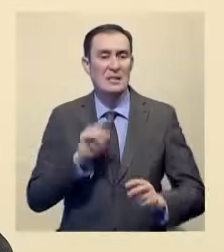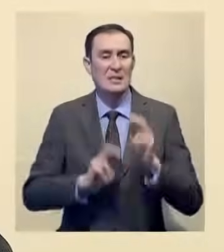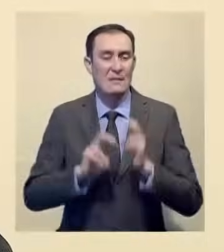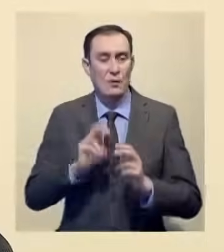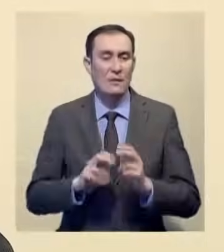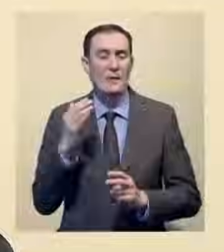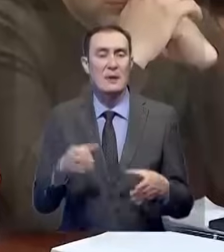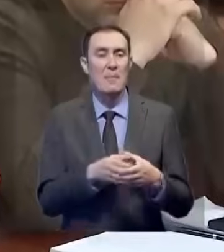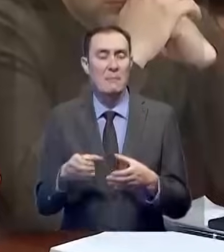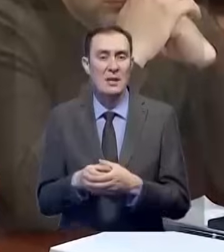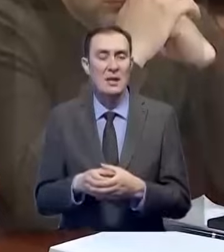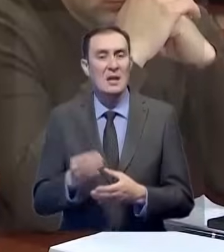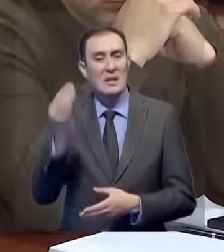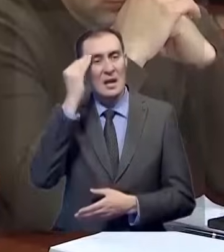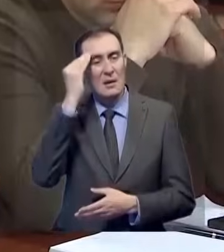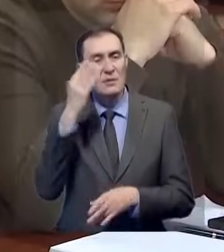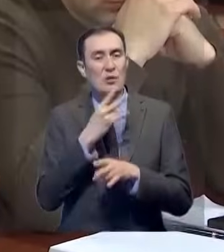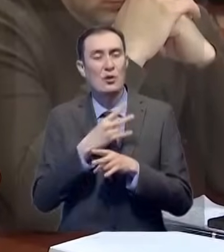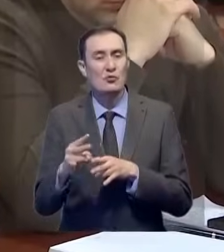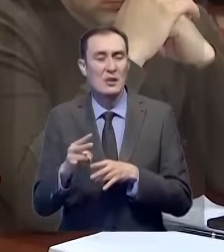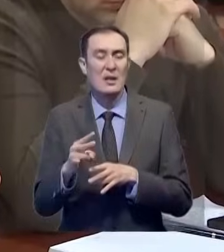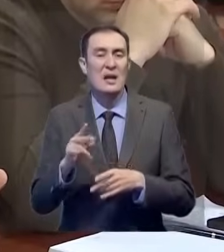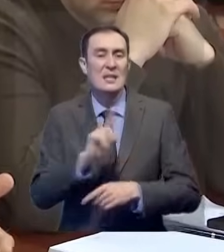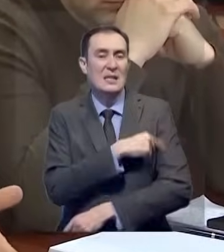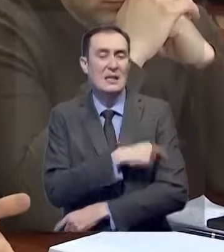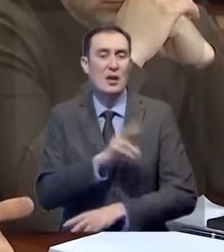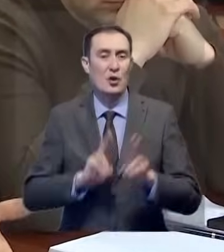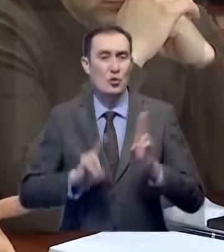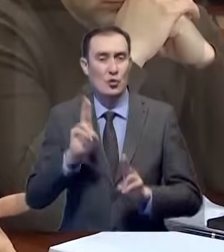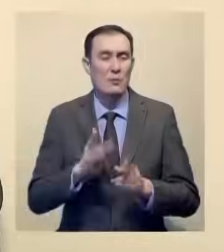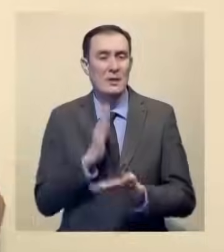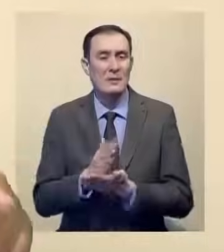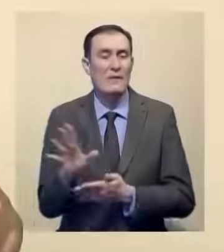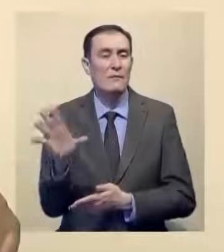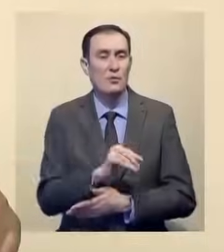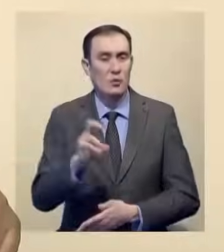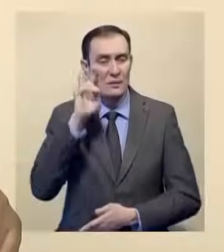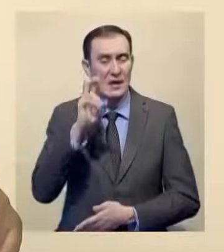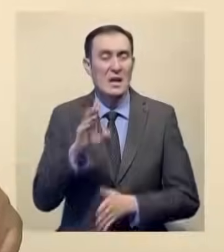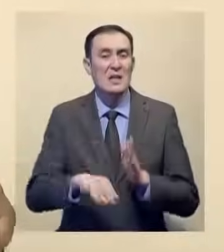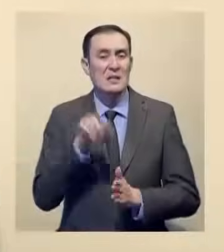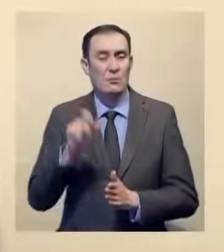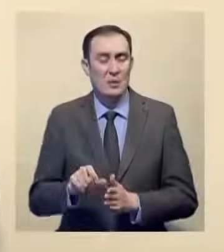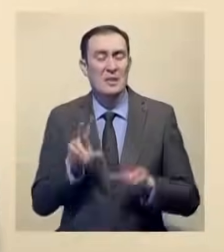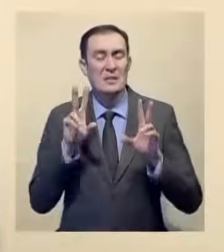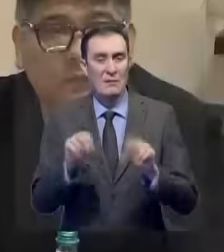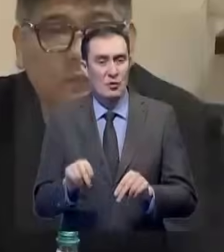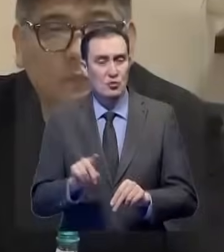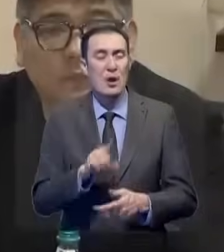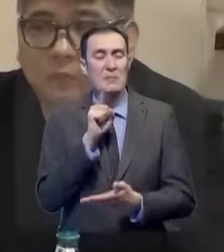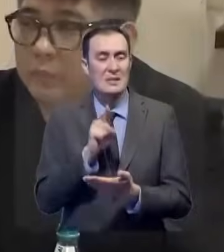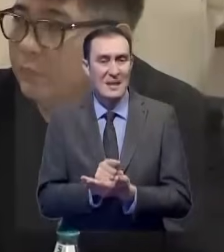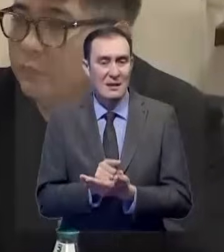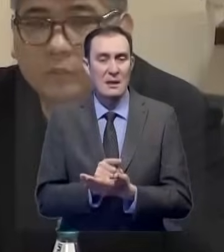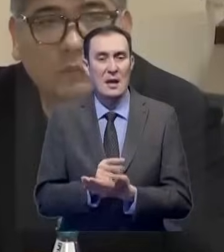заводов и предприятий якобы из-за нарушения санитарных норм наблюдается сейчас по всей стране. Народный избранник заверил, что